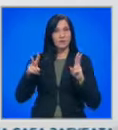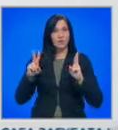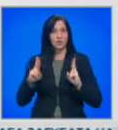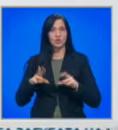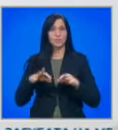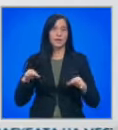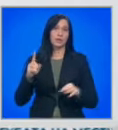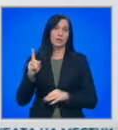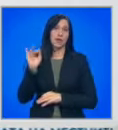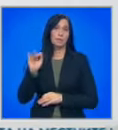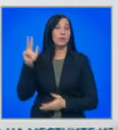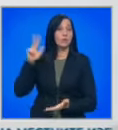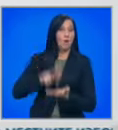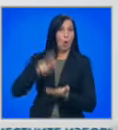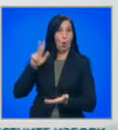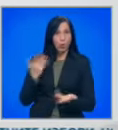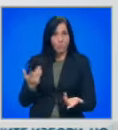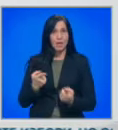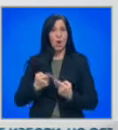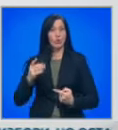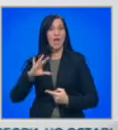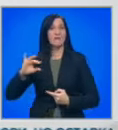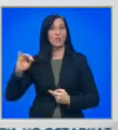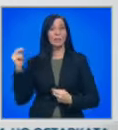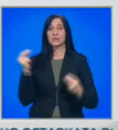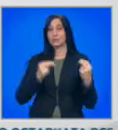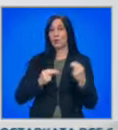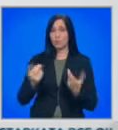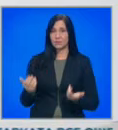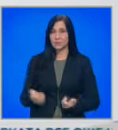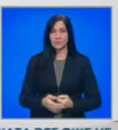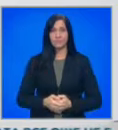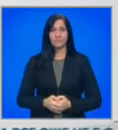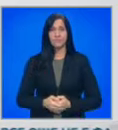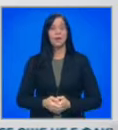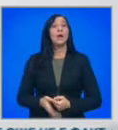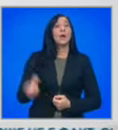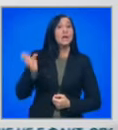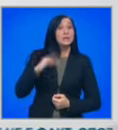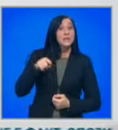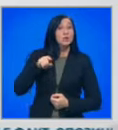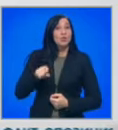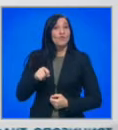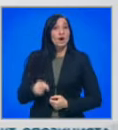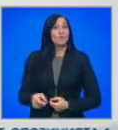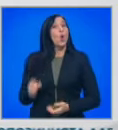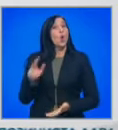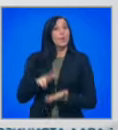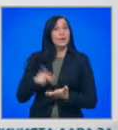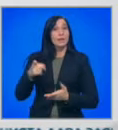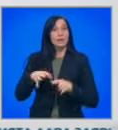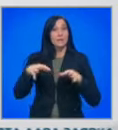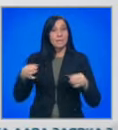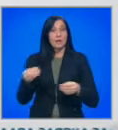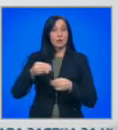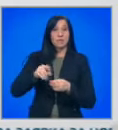че мерките трябва да бъдат одобрени от Европейската комисия. След това одобрение, тези мерки и